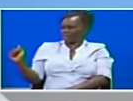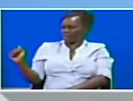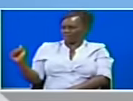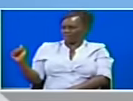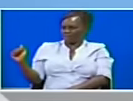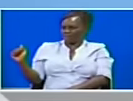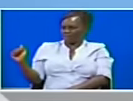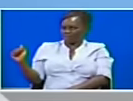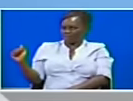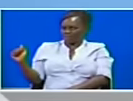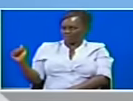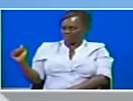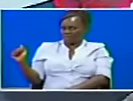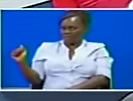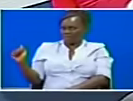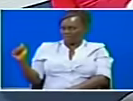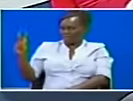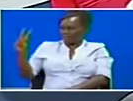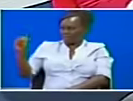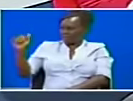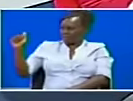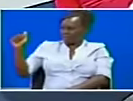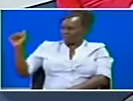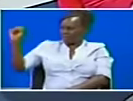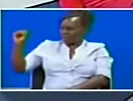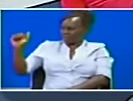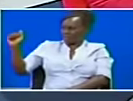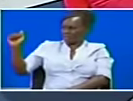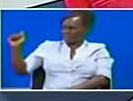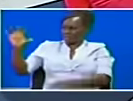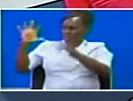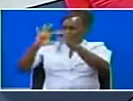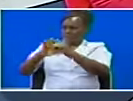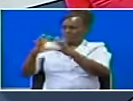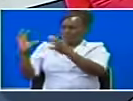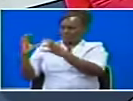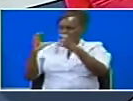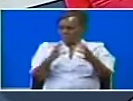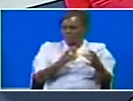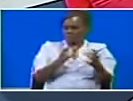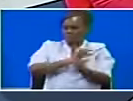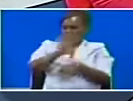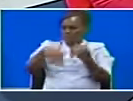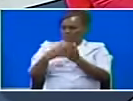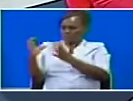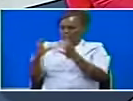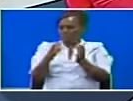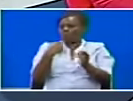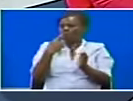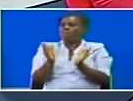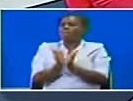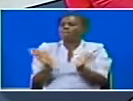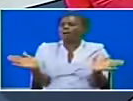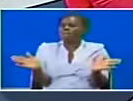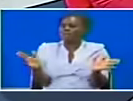Tunasema hivi na tulisema hivi kwamba NASA ni muungano wa vyama. Nao hizo vyama ni wananchi.